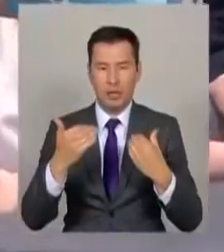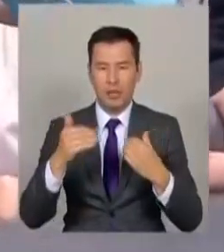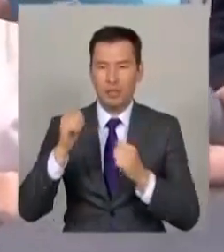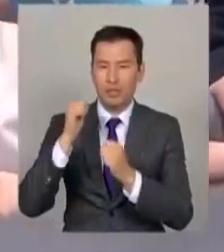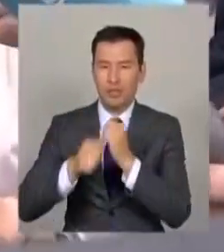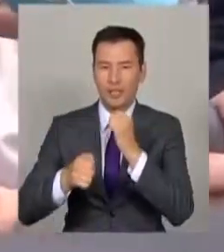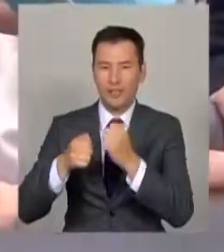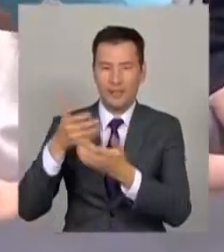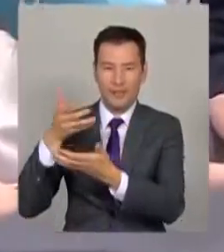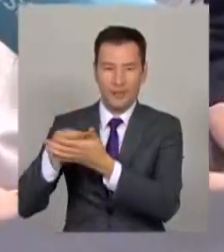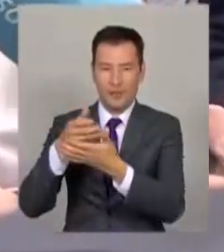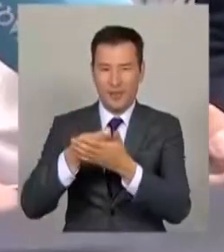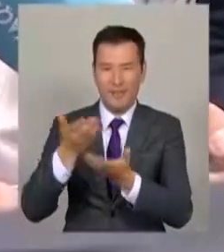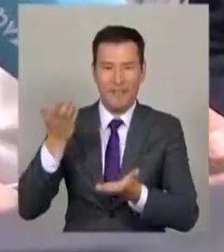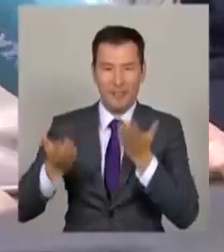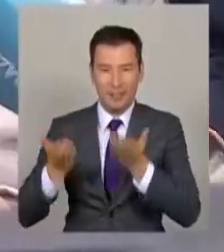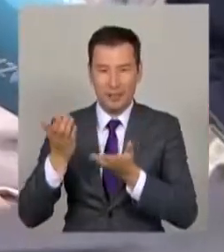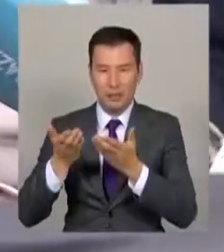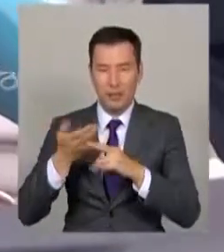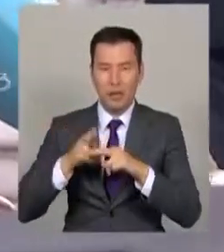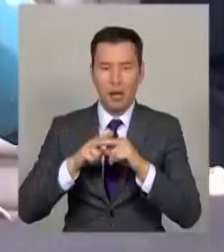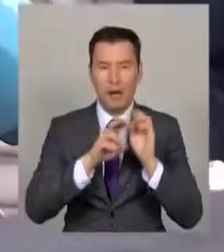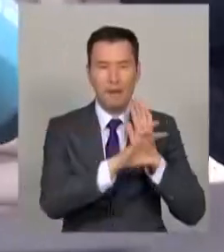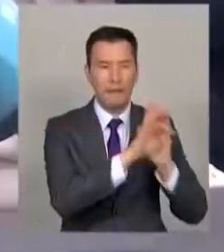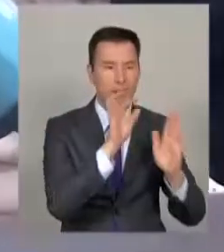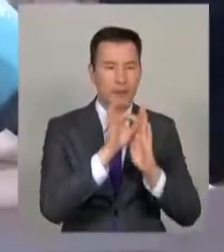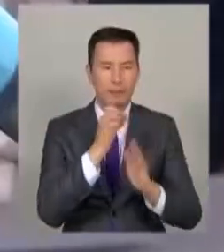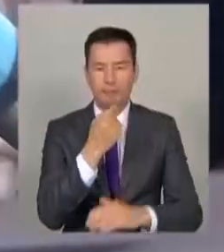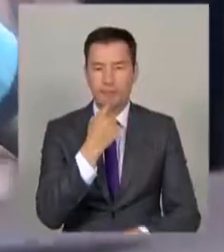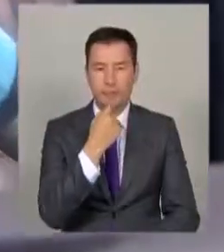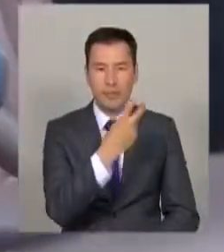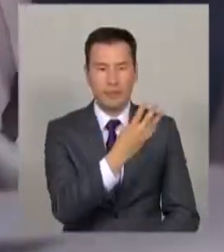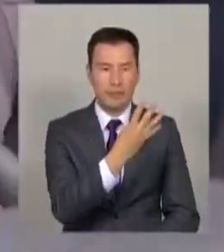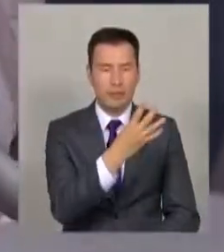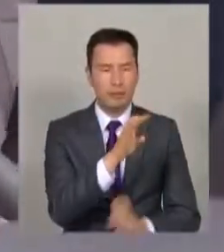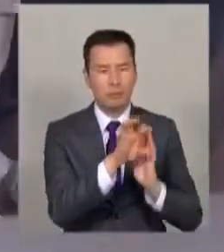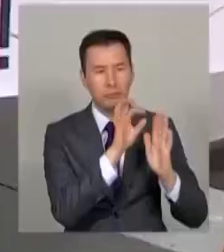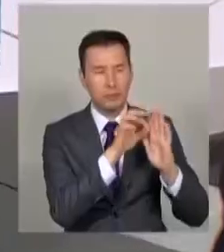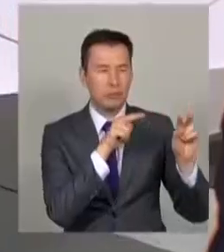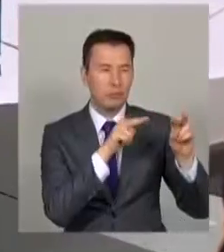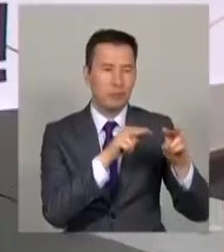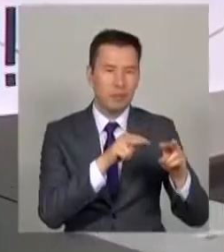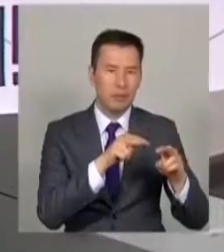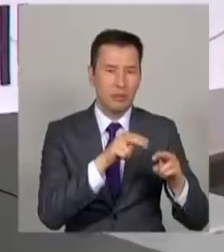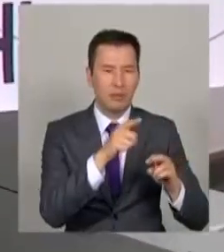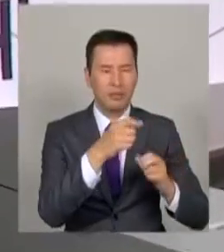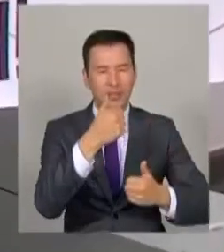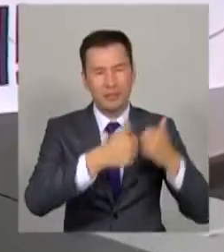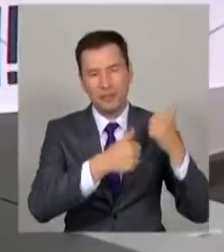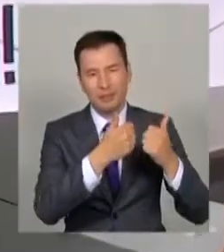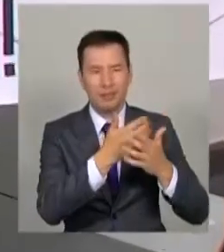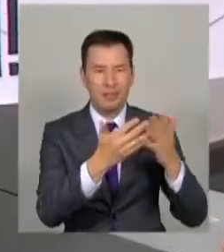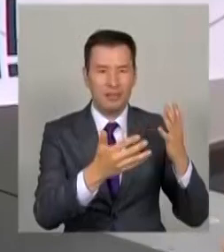бастап жақсы мықты деген 2-3 бір салмақта жігіттерді таңдадық. Оларды әр жарысқа жібердік.